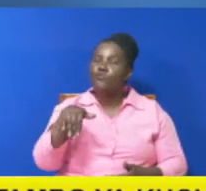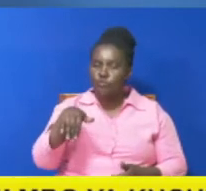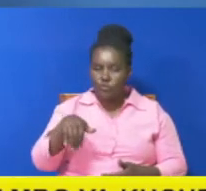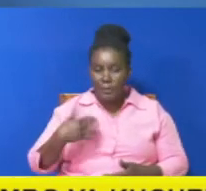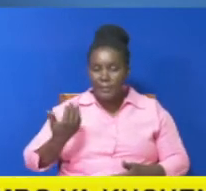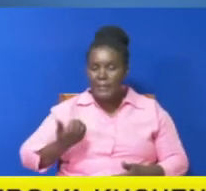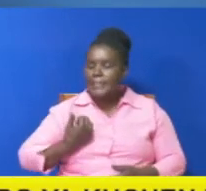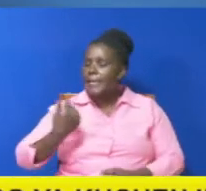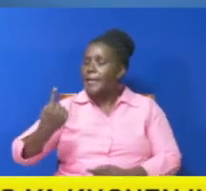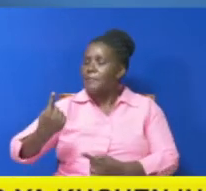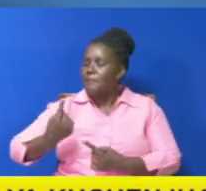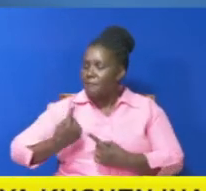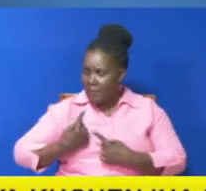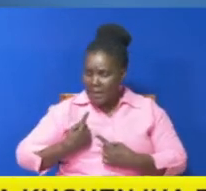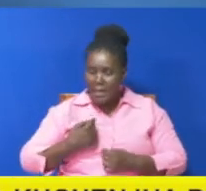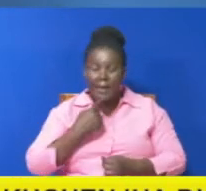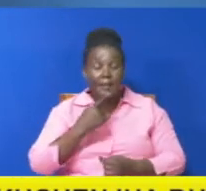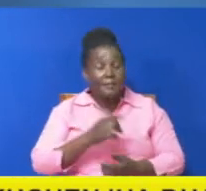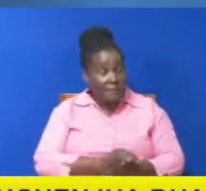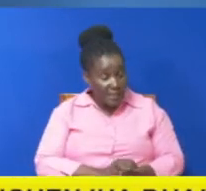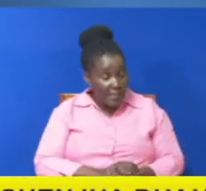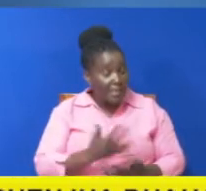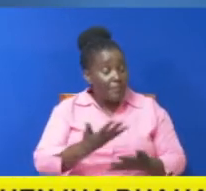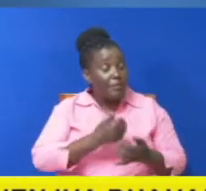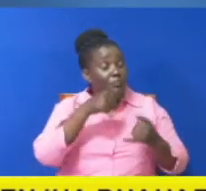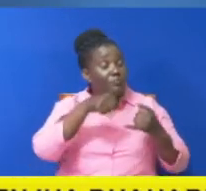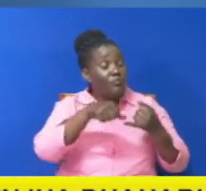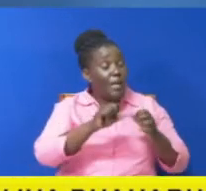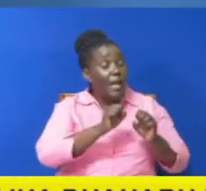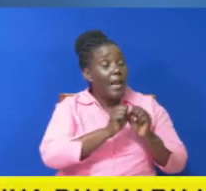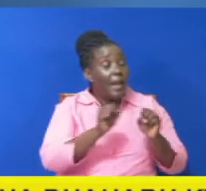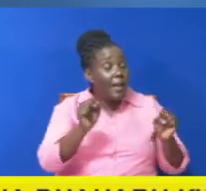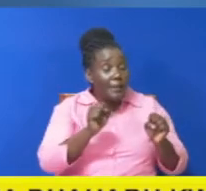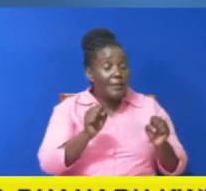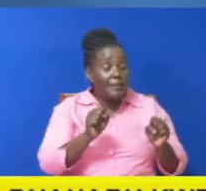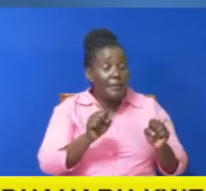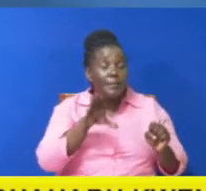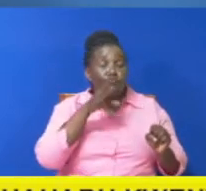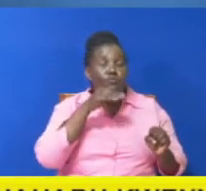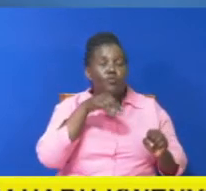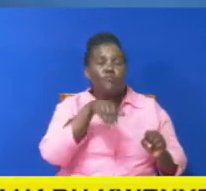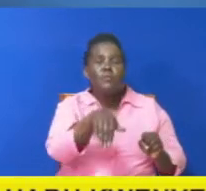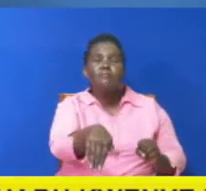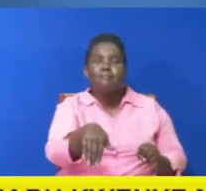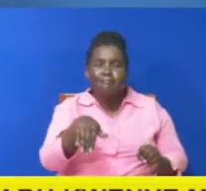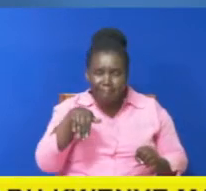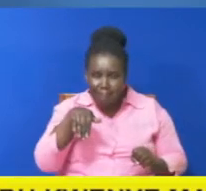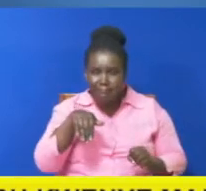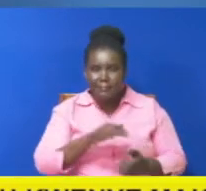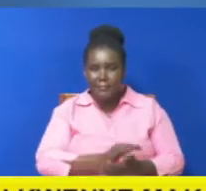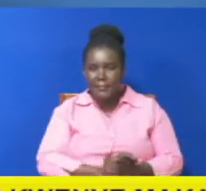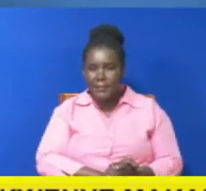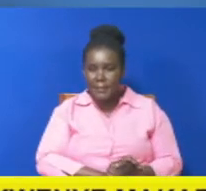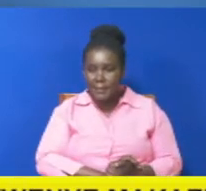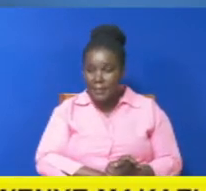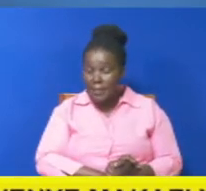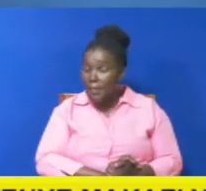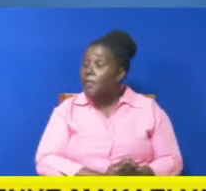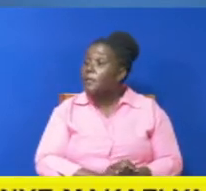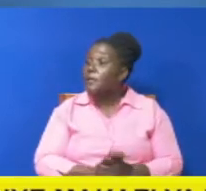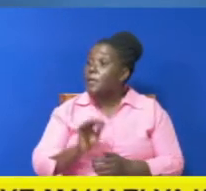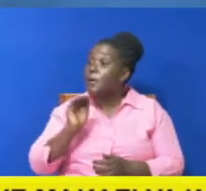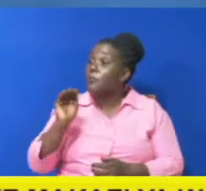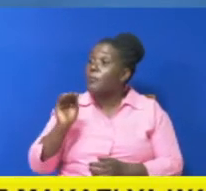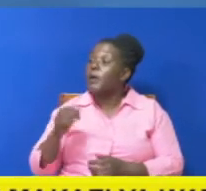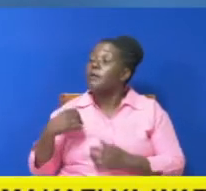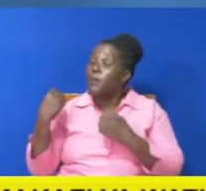mchumba, lakini mwanaume ni mchoyo kweli kweli. Mpaka ile siagi yenyewe anafungia ndani. Sasa mimi nitamweza?" Kaambia hapo pagumu.